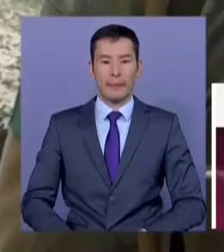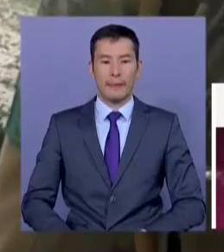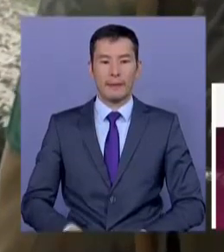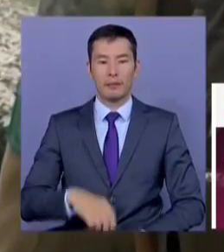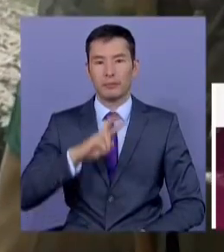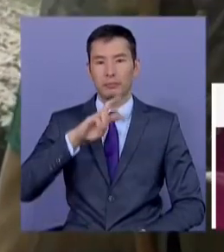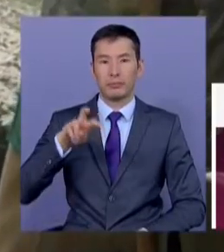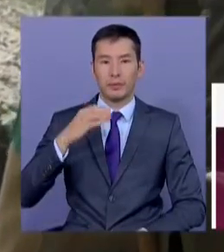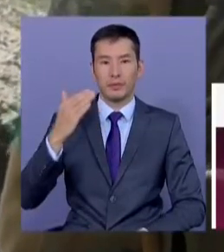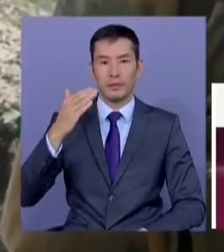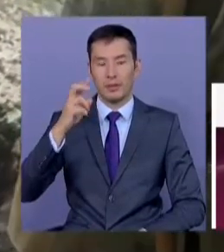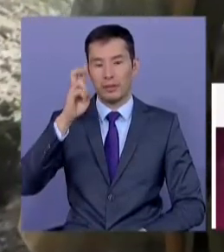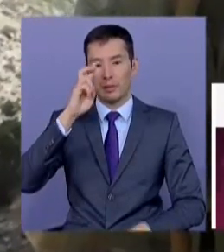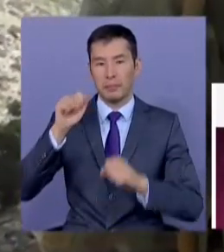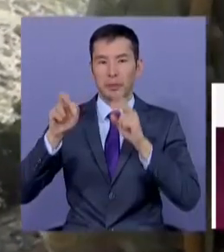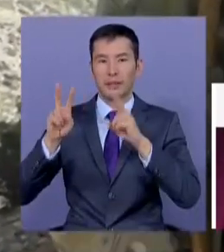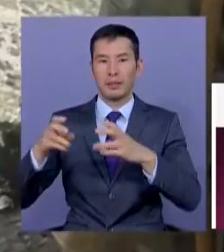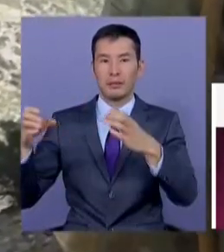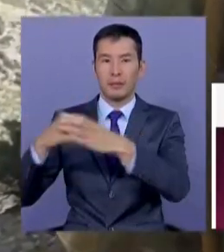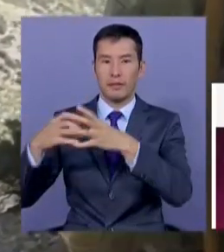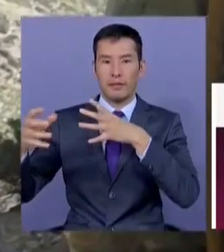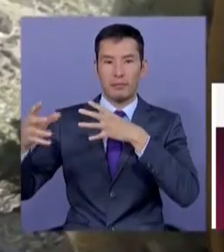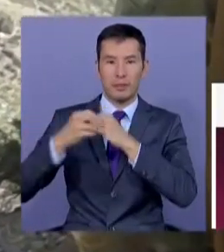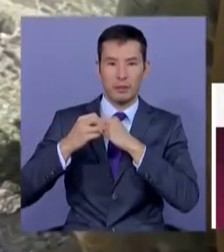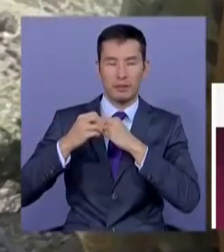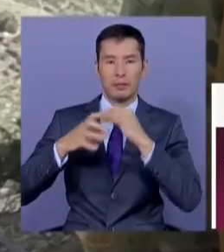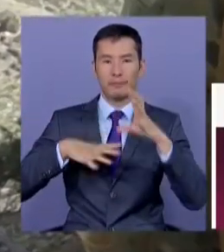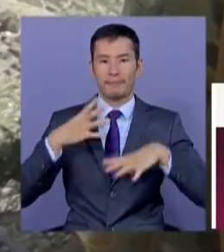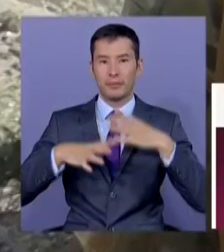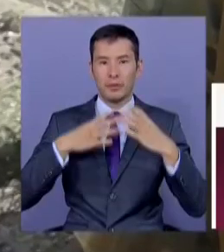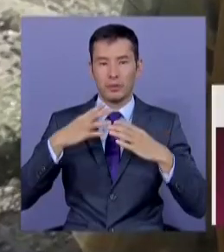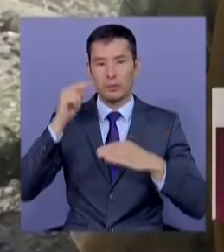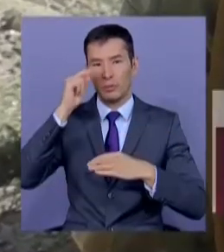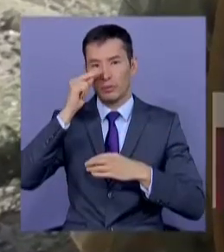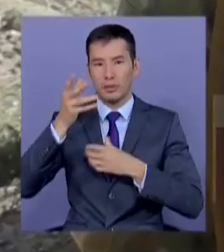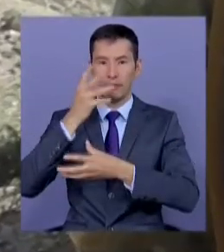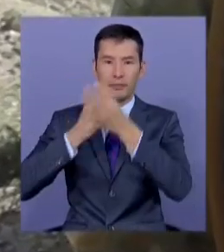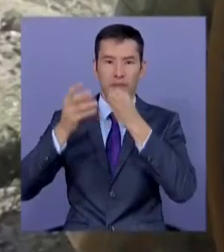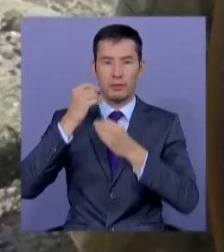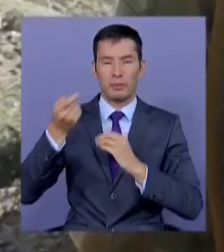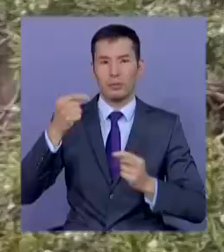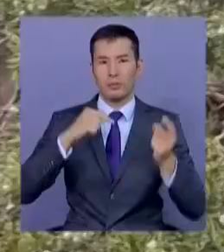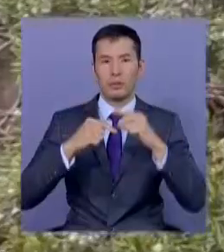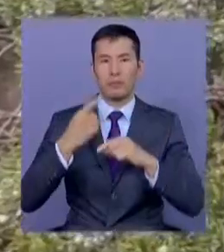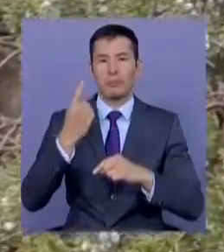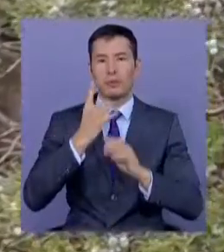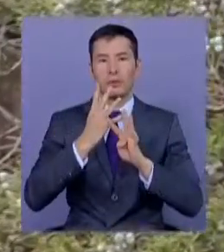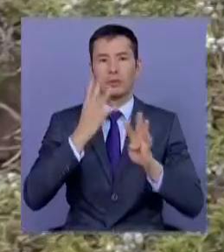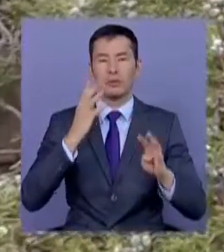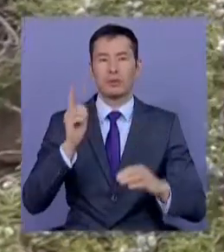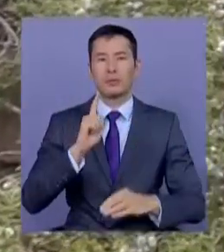арнайы мақсаттағы топтармен бірігіп, тактикалық іс оқу жаттығуларына кірісудеміз. Ең бірінші кезең